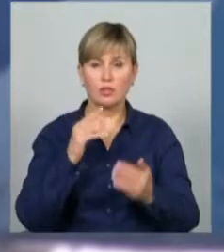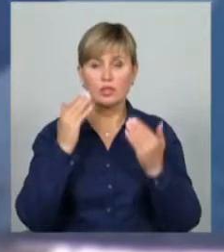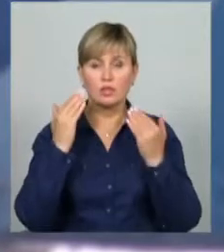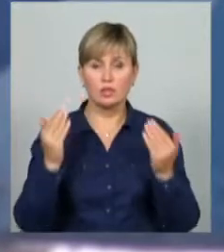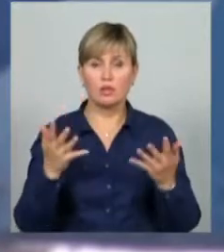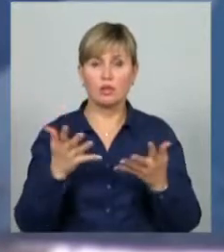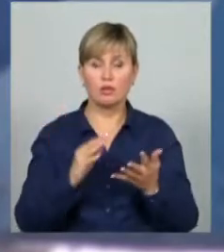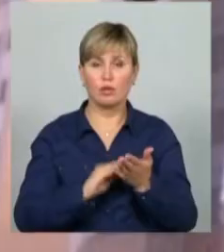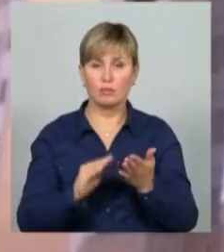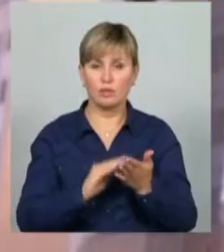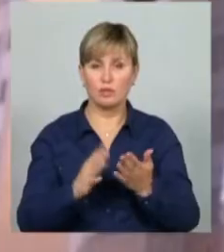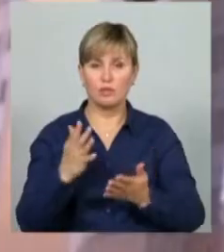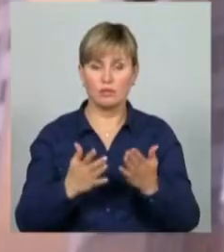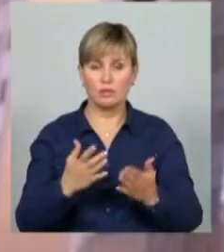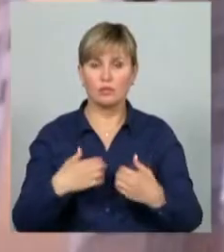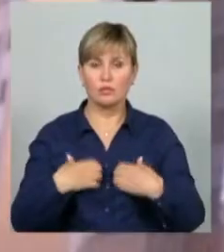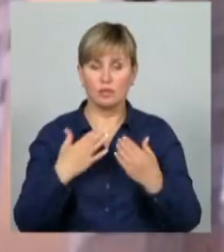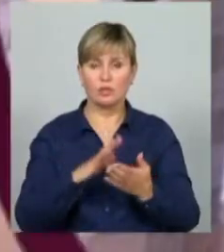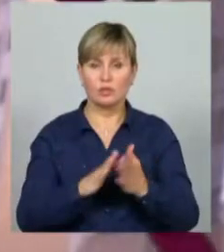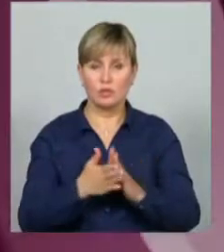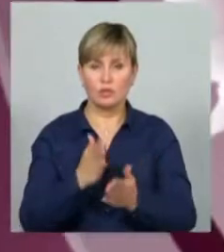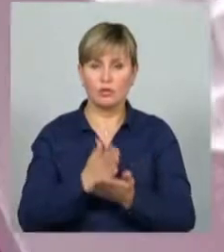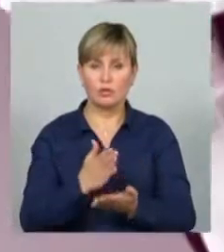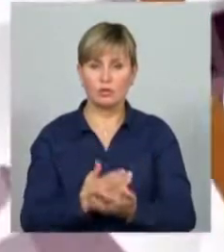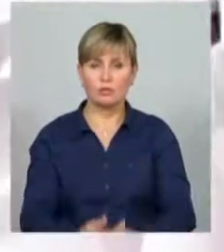какое описание, наверное, в ужасном состоянии находится.